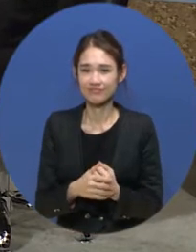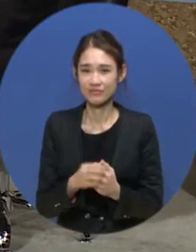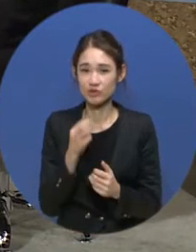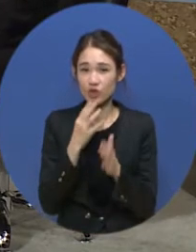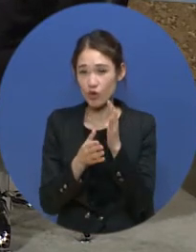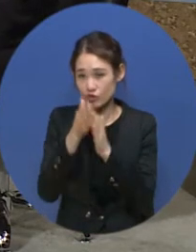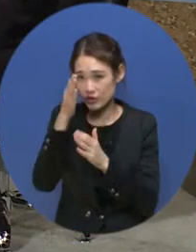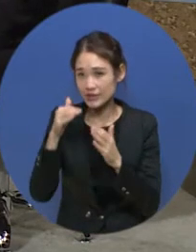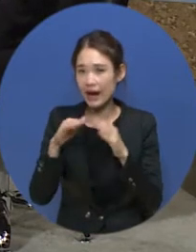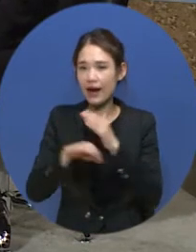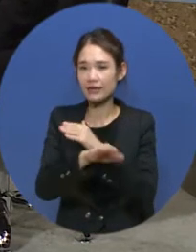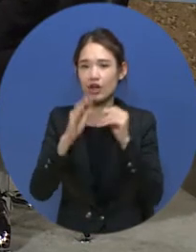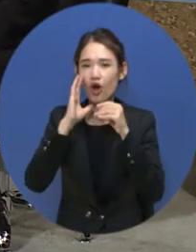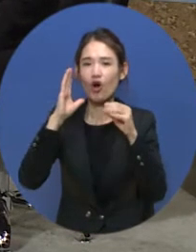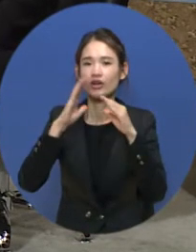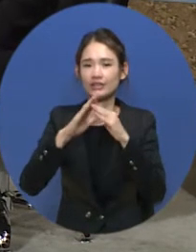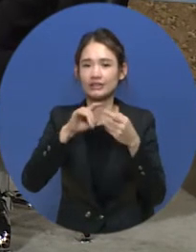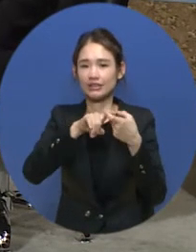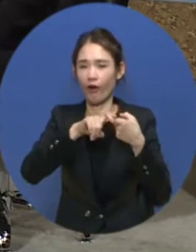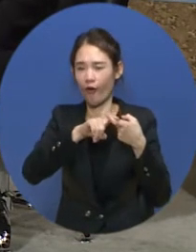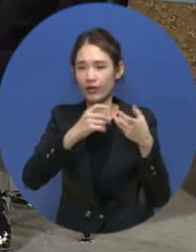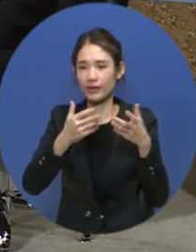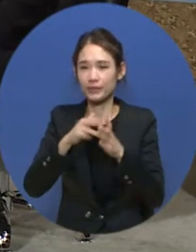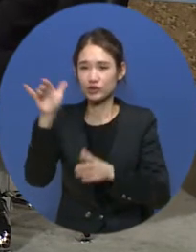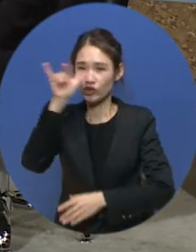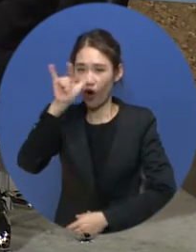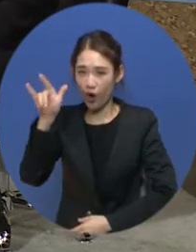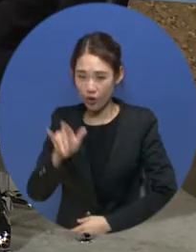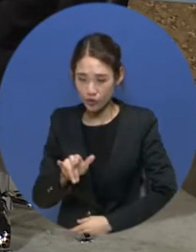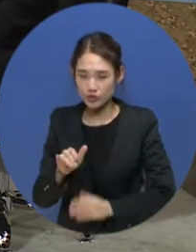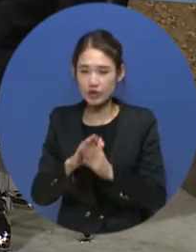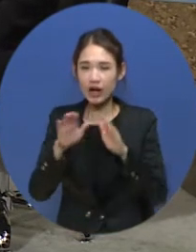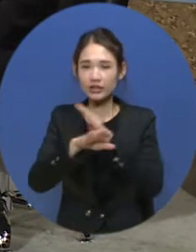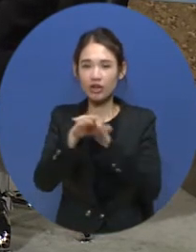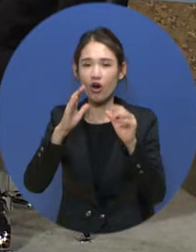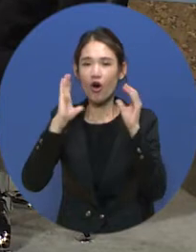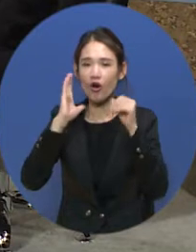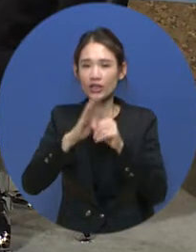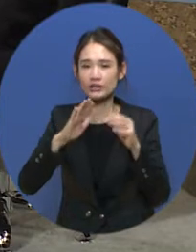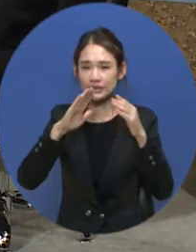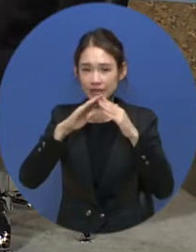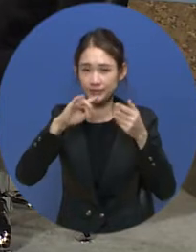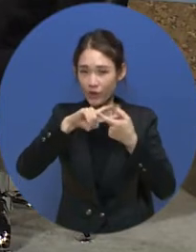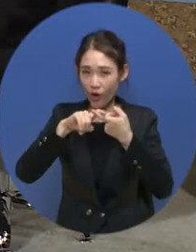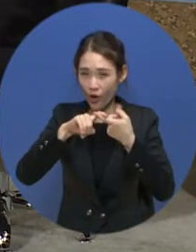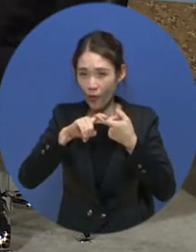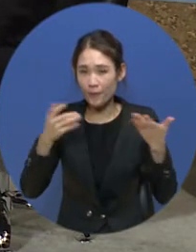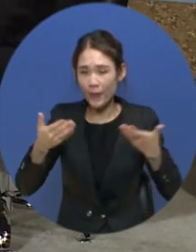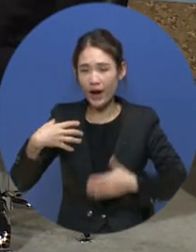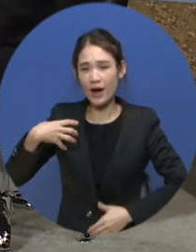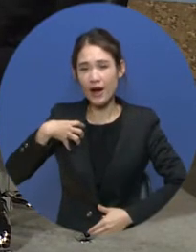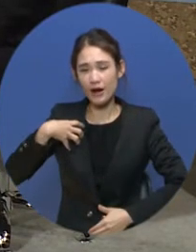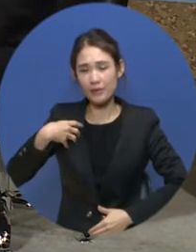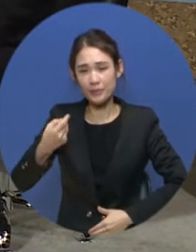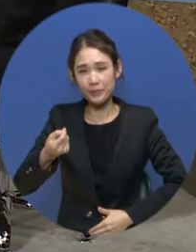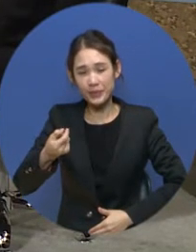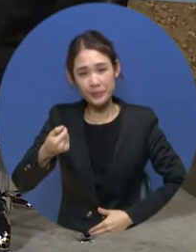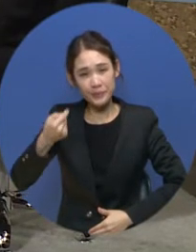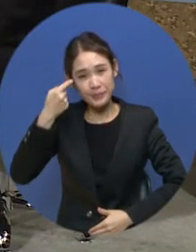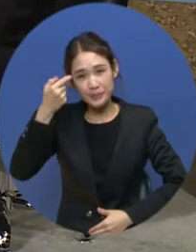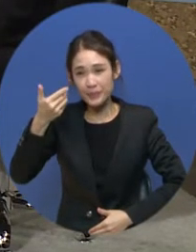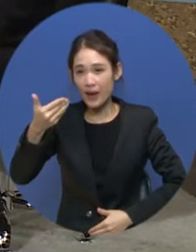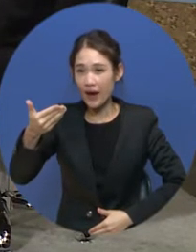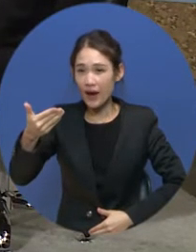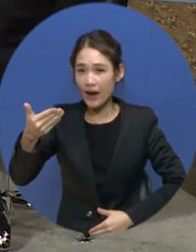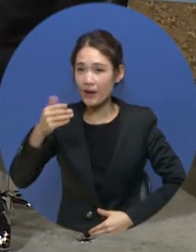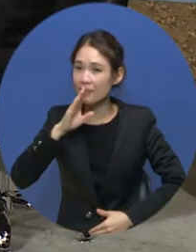서울시 가정어린이집 연합회나 또 전국 가정 어린이집 연합회나 하는 일은 업무는 좀 유사하다고 볼